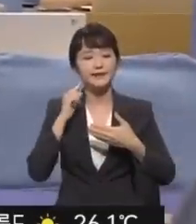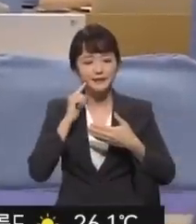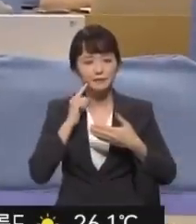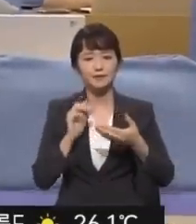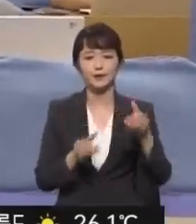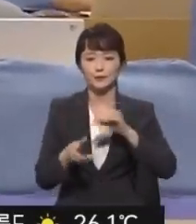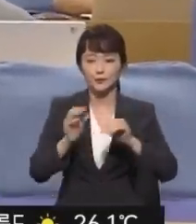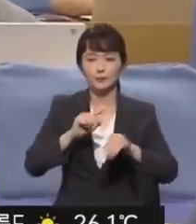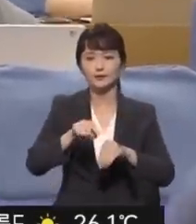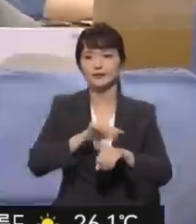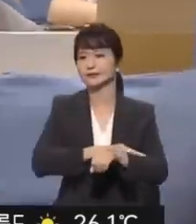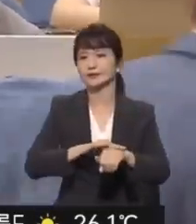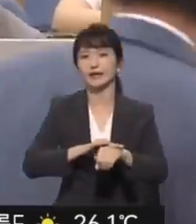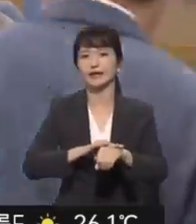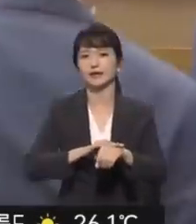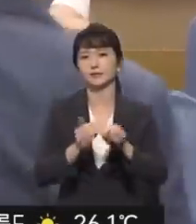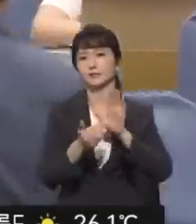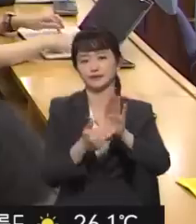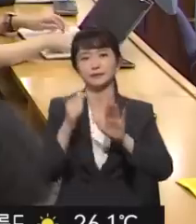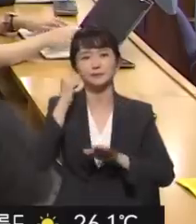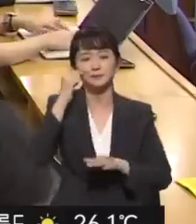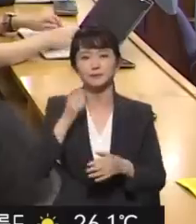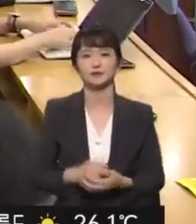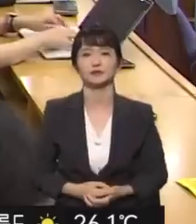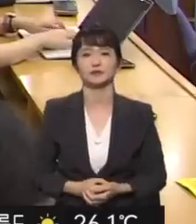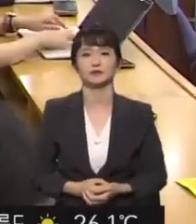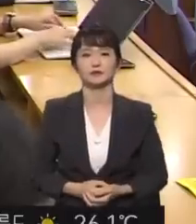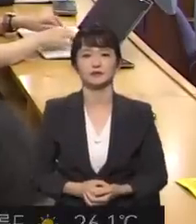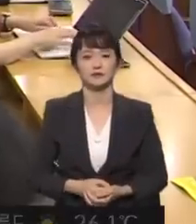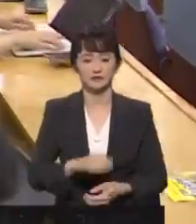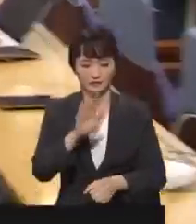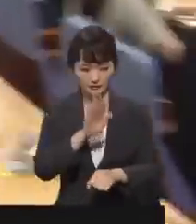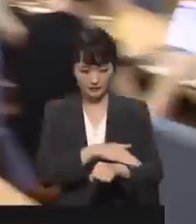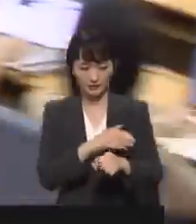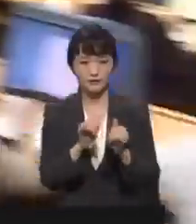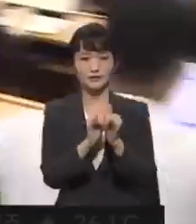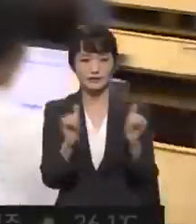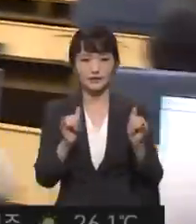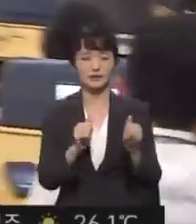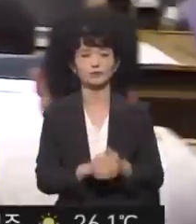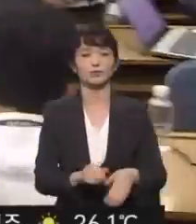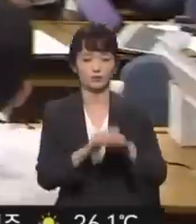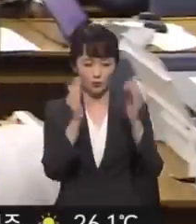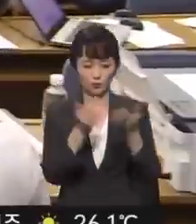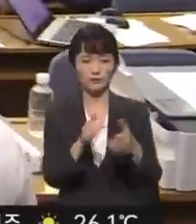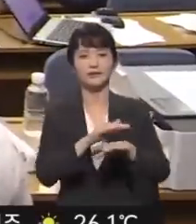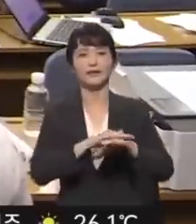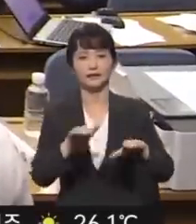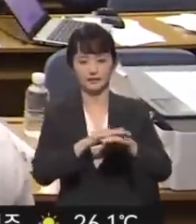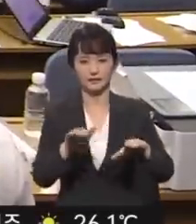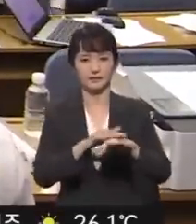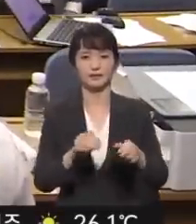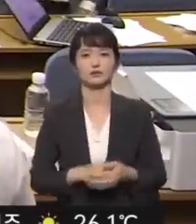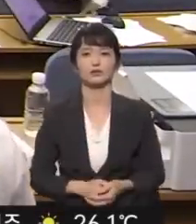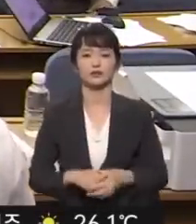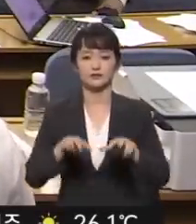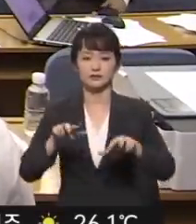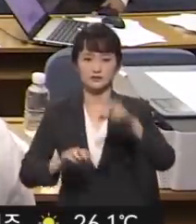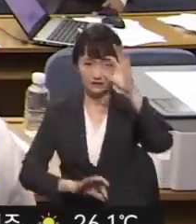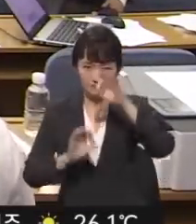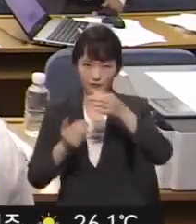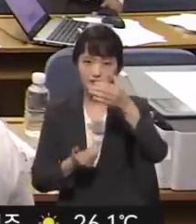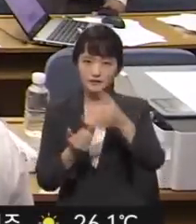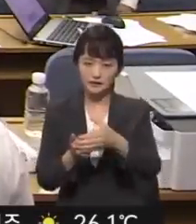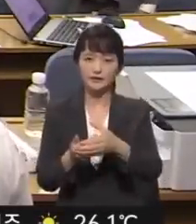잘 포장이 안 될 겁니다 그래서 저는 결자해지 하시고 타 필기 정으로 모든 사태를 돌리는 것이 이 사태를 해결하는